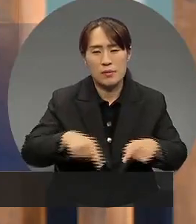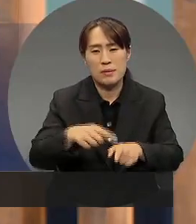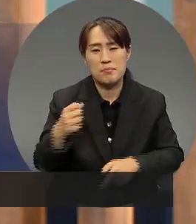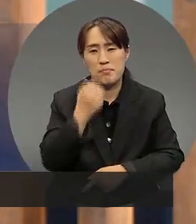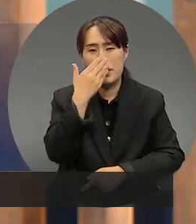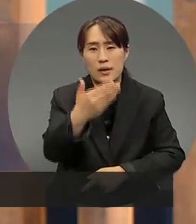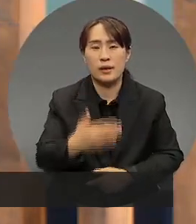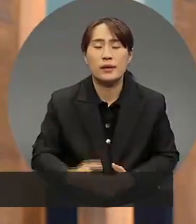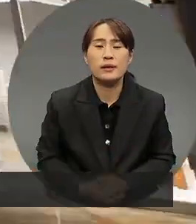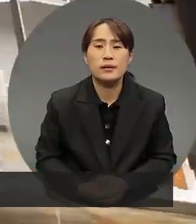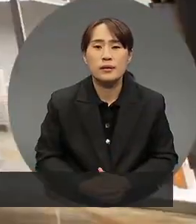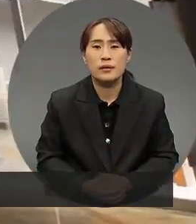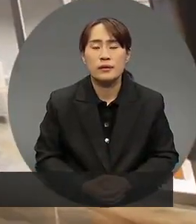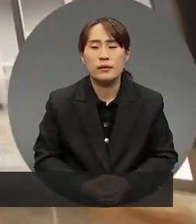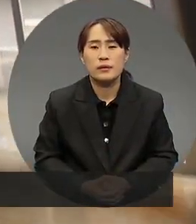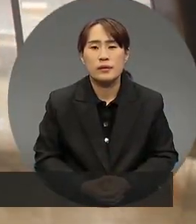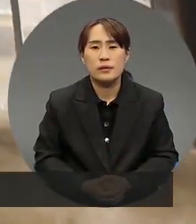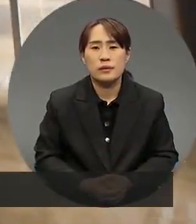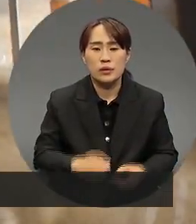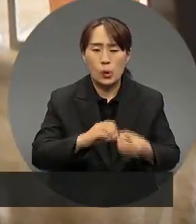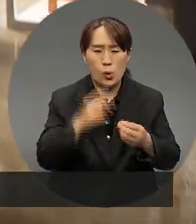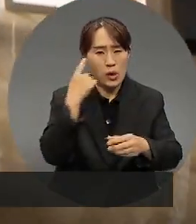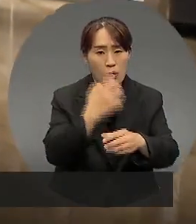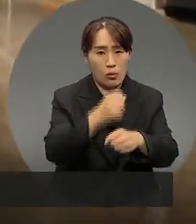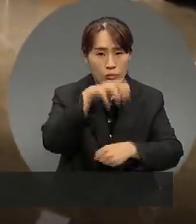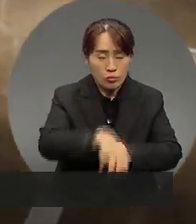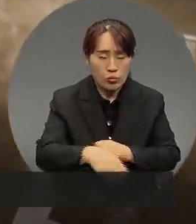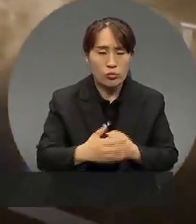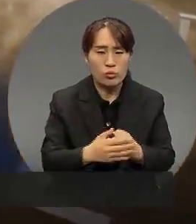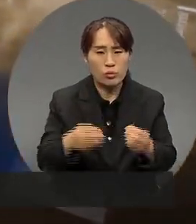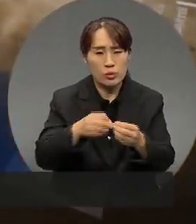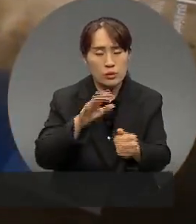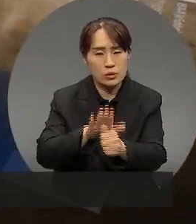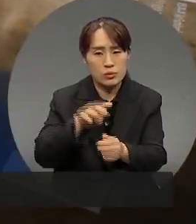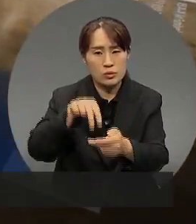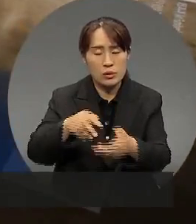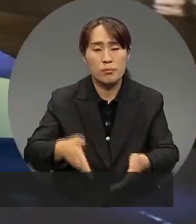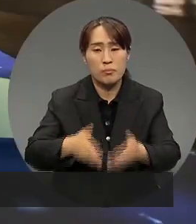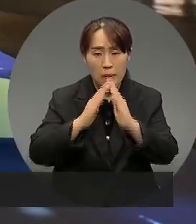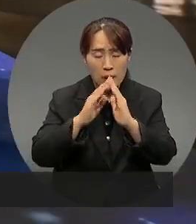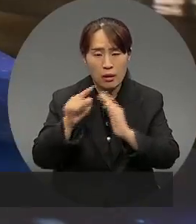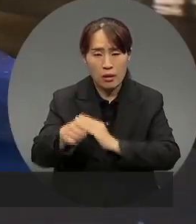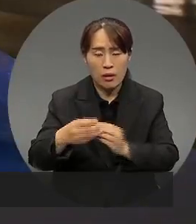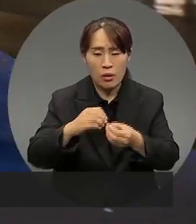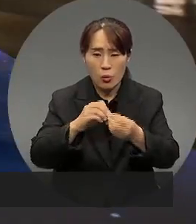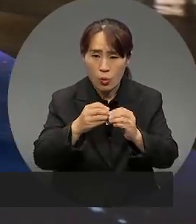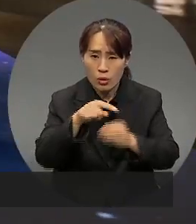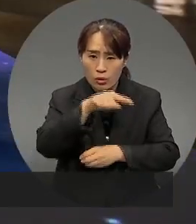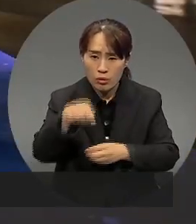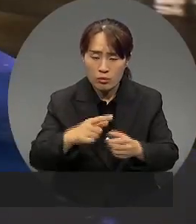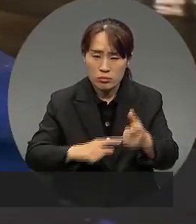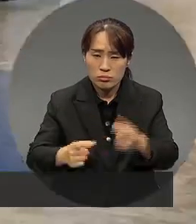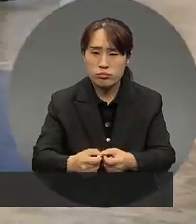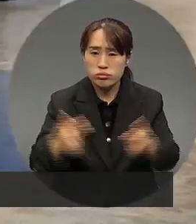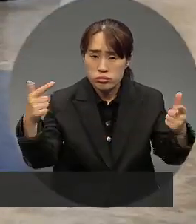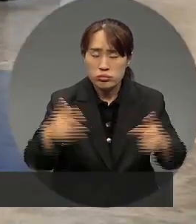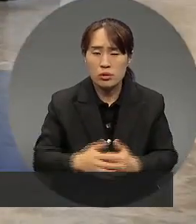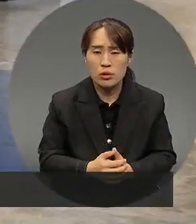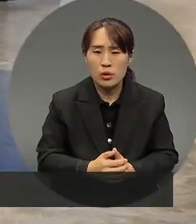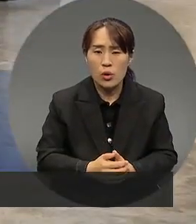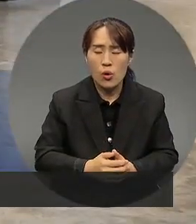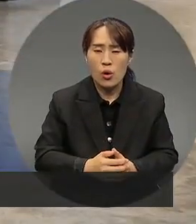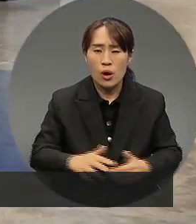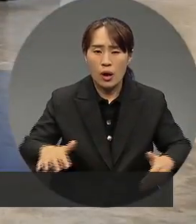있을 것입니다 공 연구소와 공 창작지원센터 립으로 생태계를 장면서